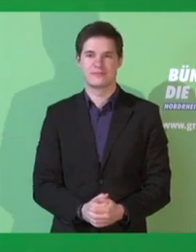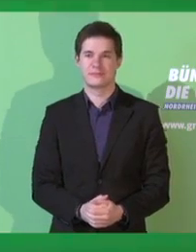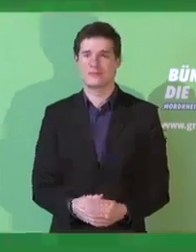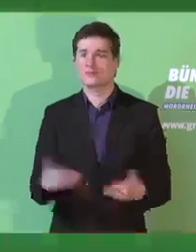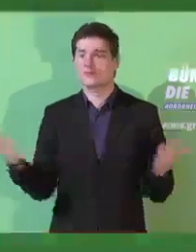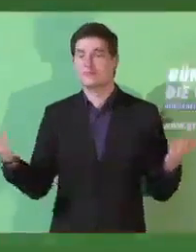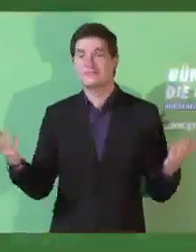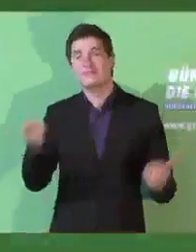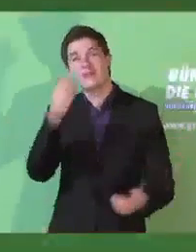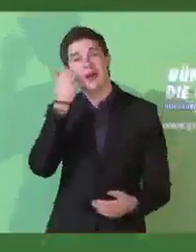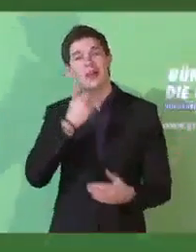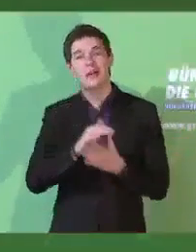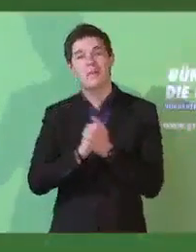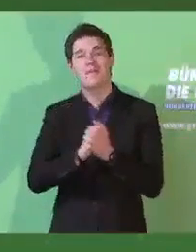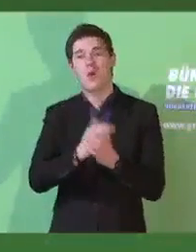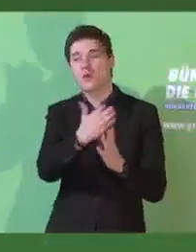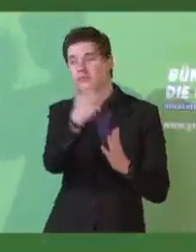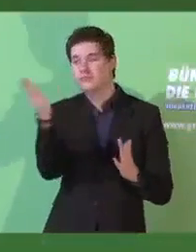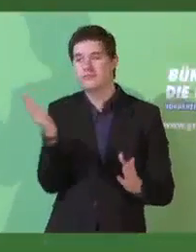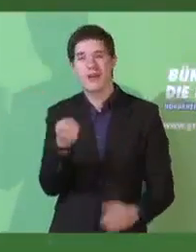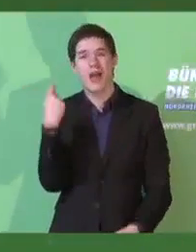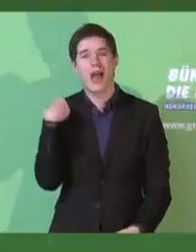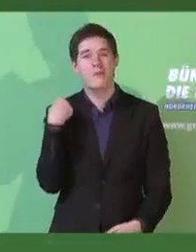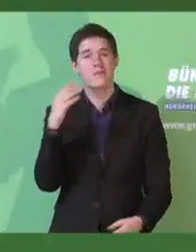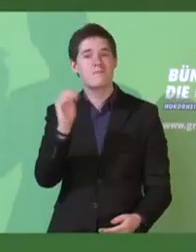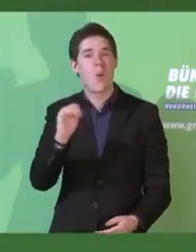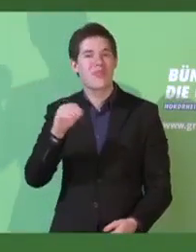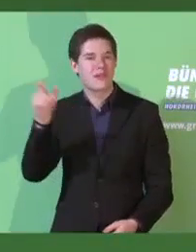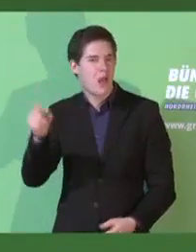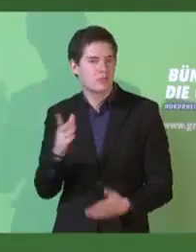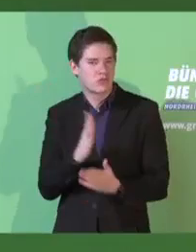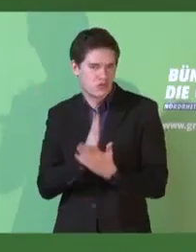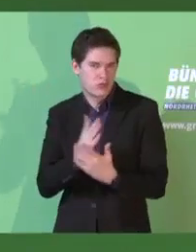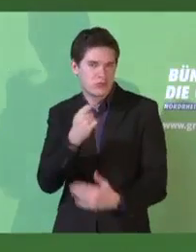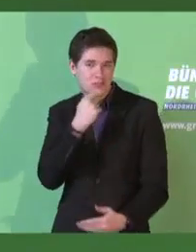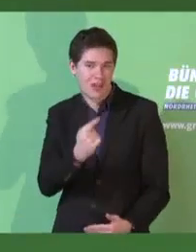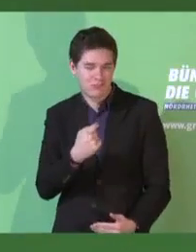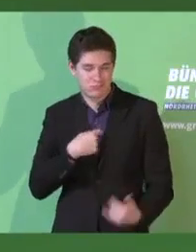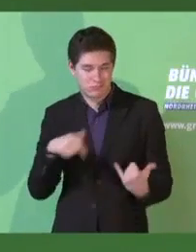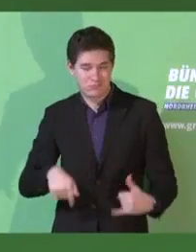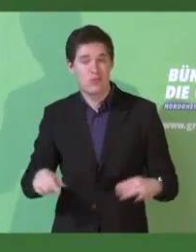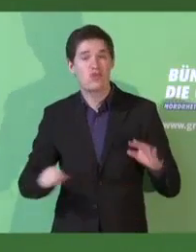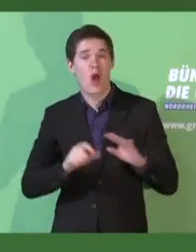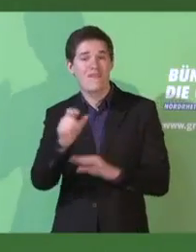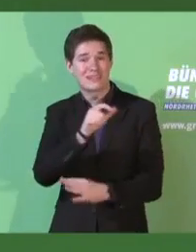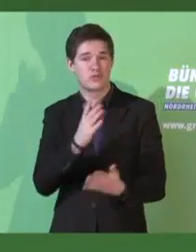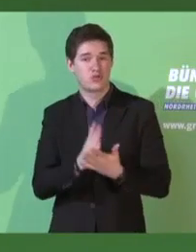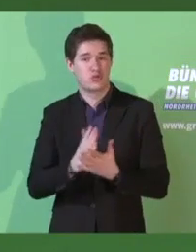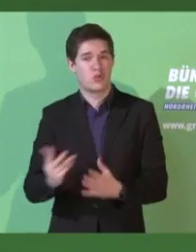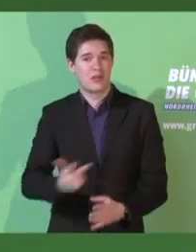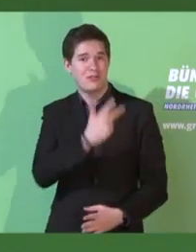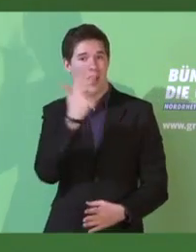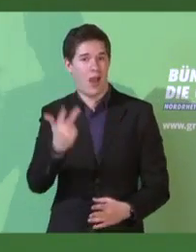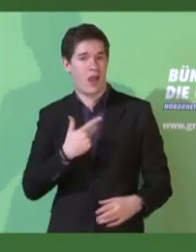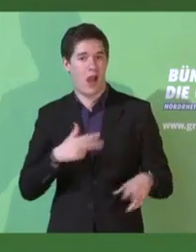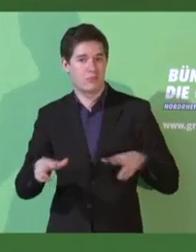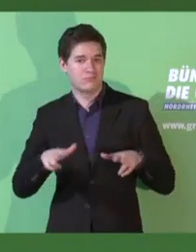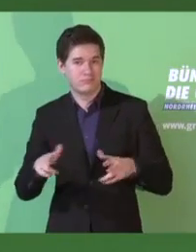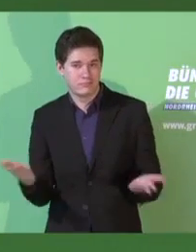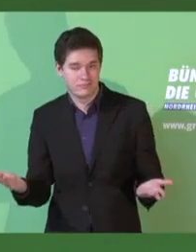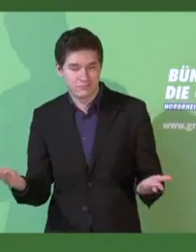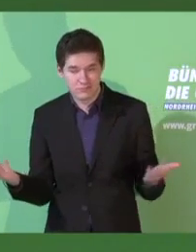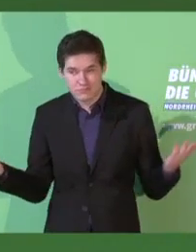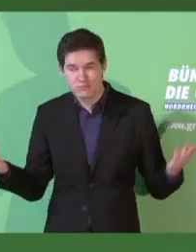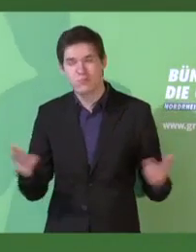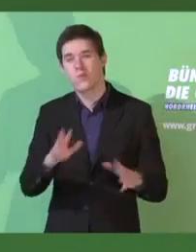Ja, liebe Freundinnen und Freunde, Monika hat es gesagt. Wir regieren nun seit 3 Jahren in Nordrhein-Westfalen, haben vor ziemlich genau einem